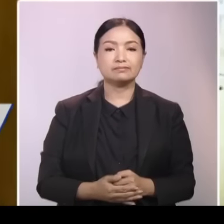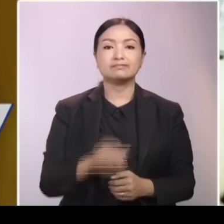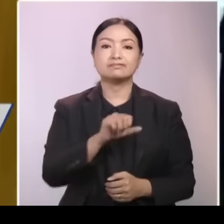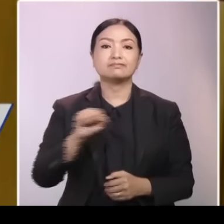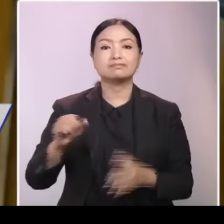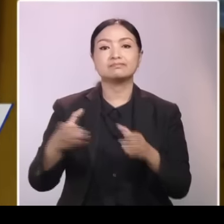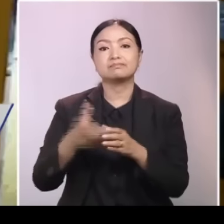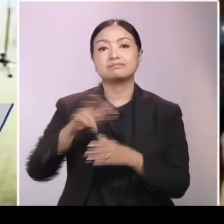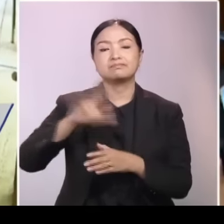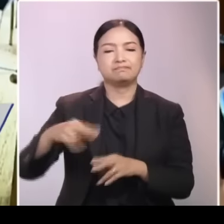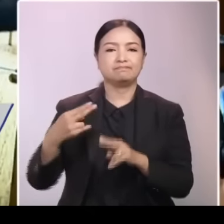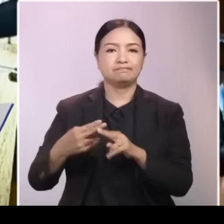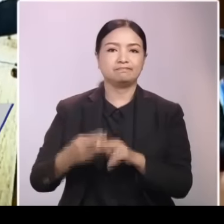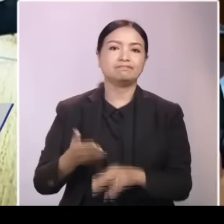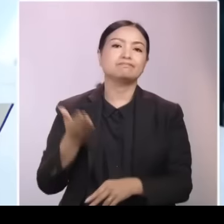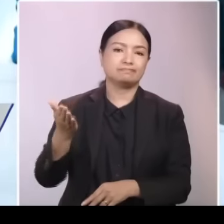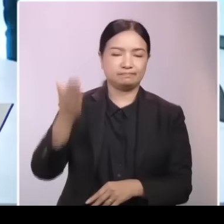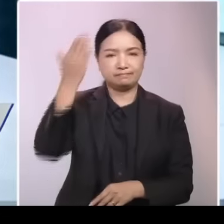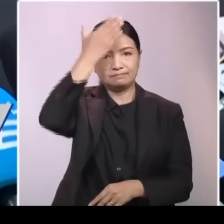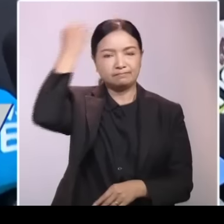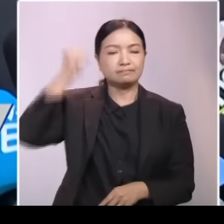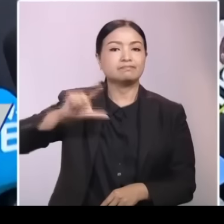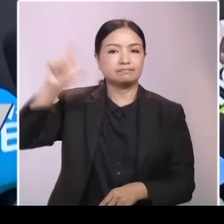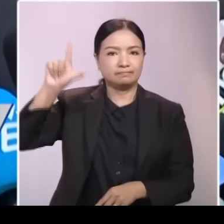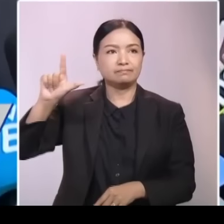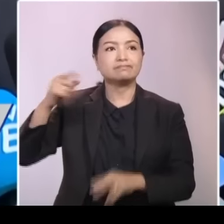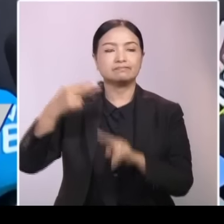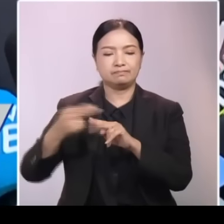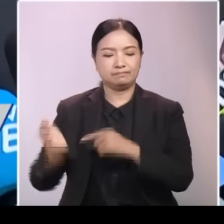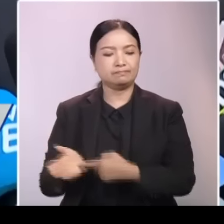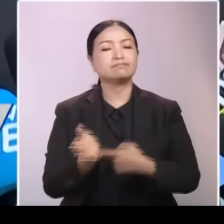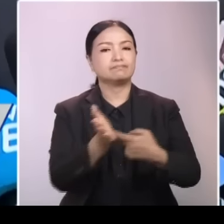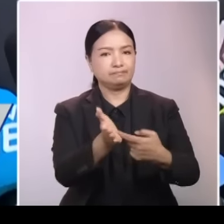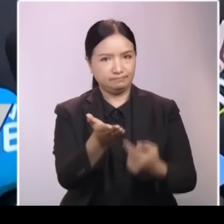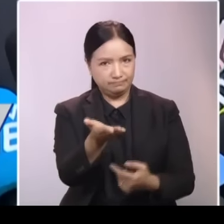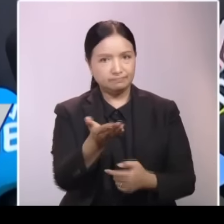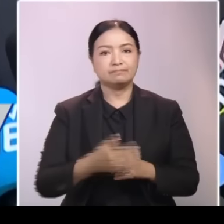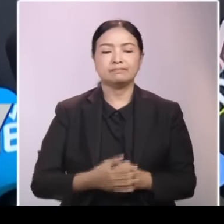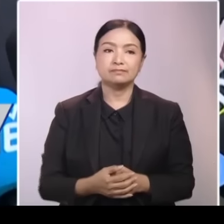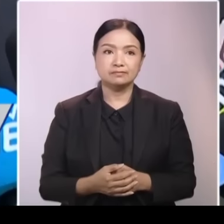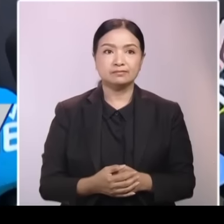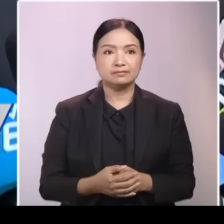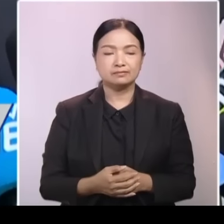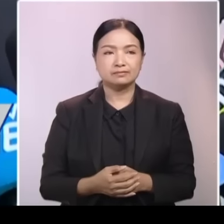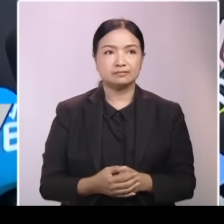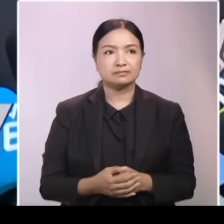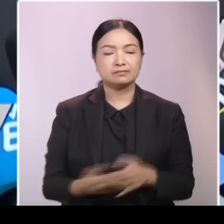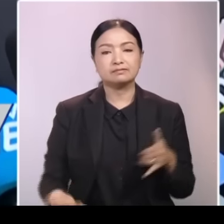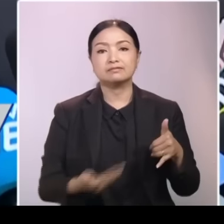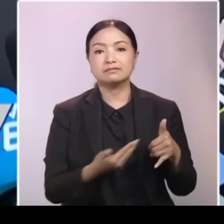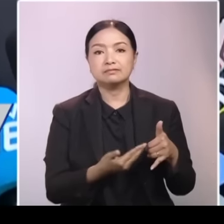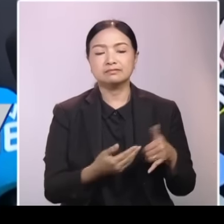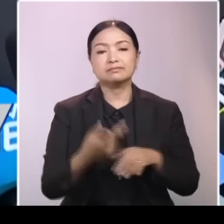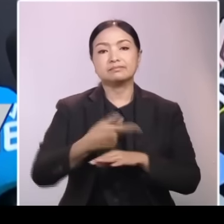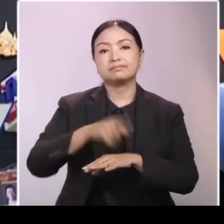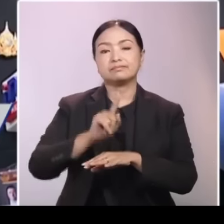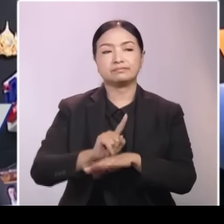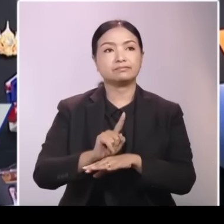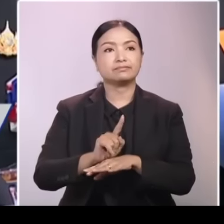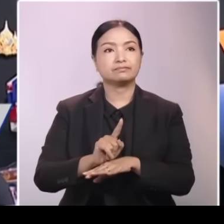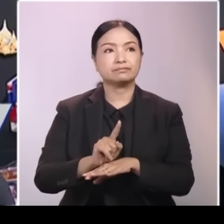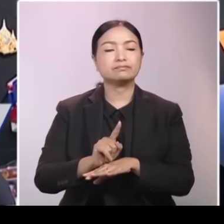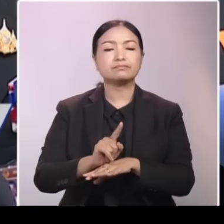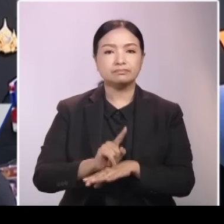สพรรคเพื่อไทยนั้นเคาะชื่อนางสาวแพทองธารให้กรรมการบริหารพรรคเห็นชอบด้วยค่ะขณะที่นายวิสุทธิ์ชัยนรุณประธานวิปรัฐบาล